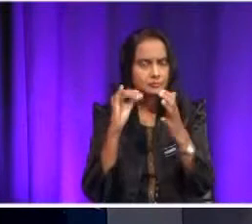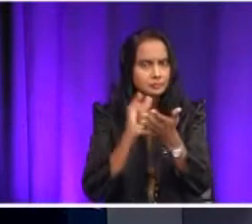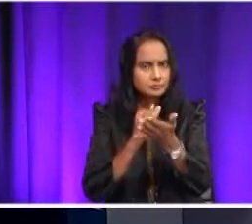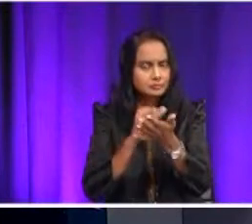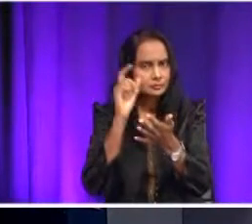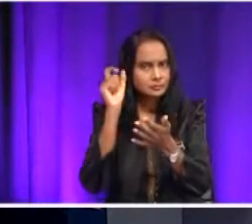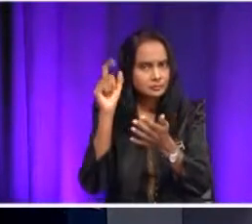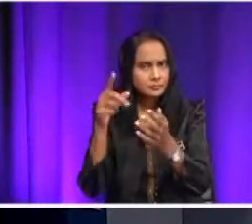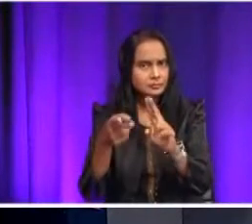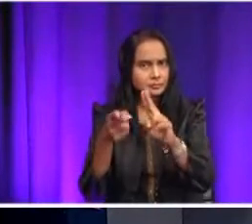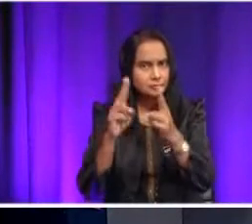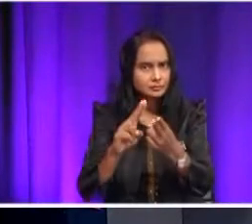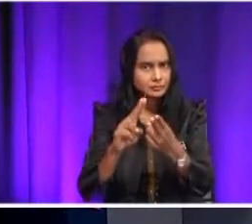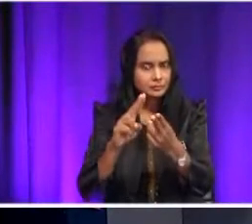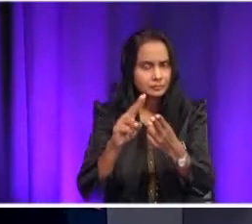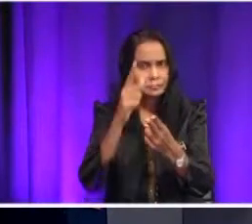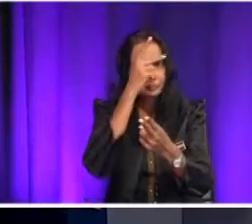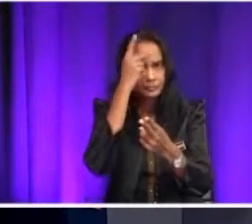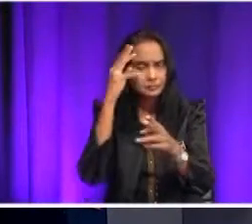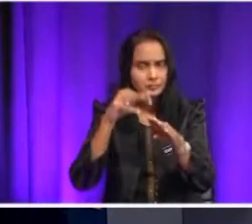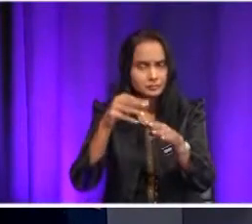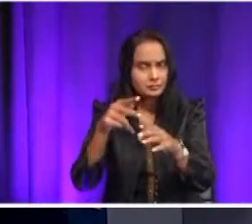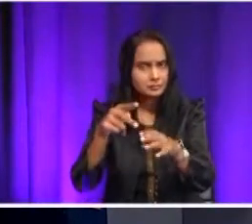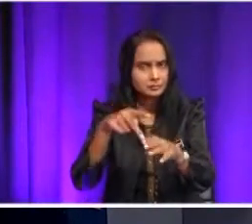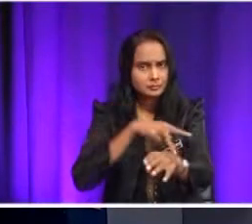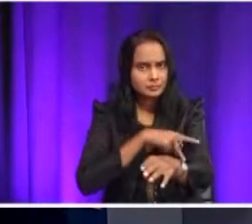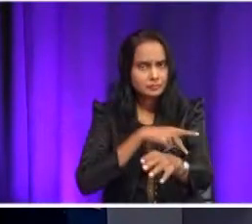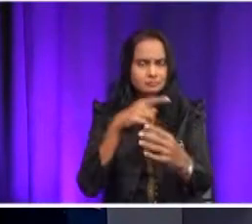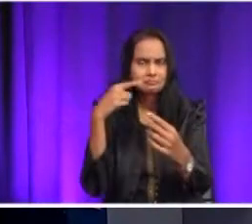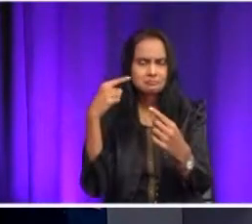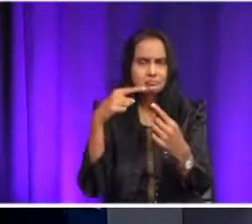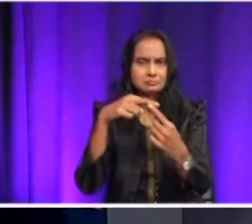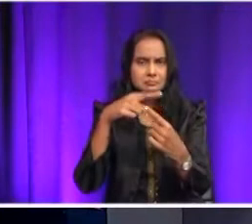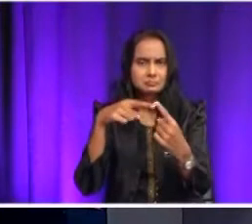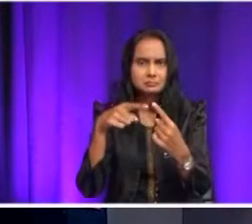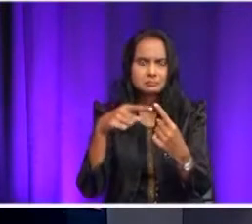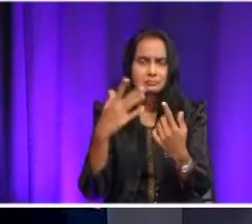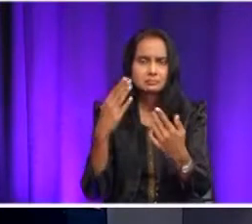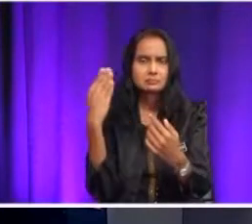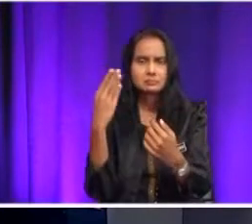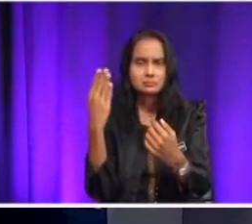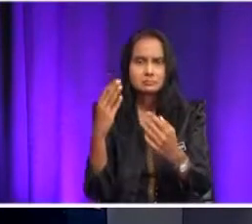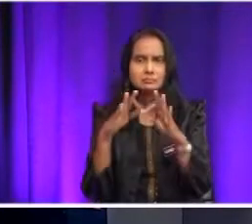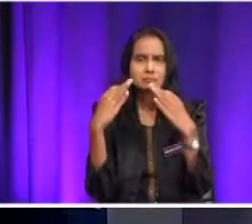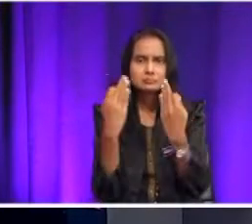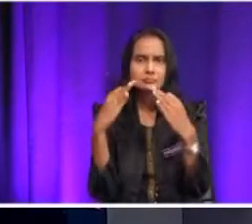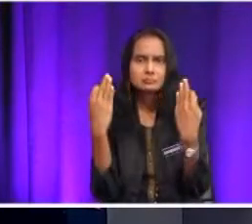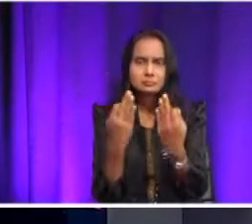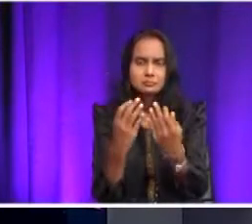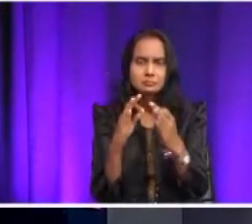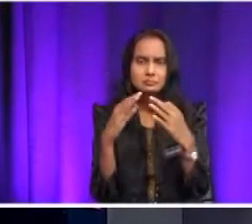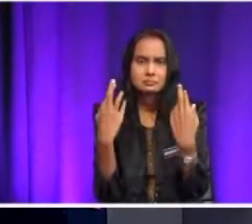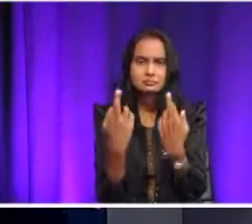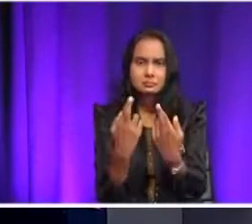berubah kenapa Sebab dalam jangka panjang biasanya firma-firmani dia udah ada modal ndak boleh menambahkan kemampuan